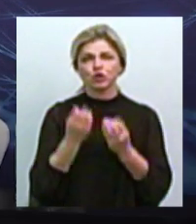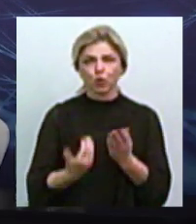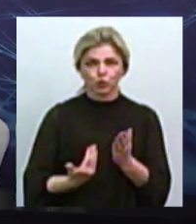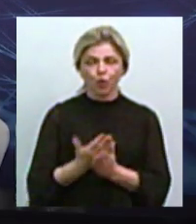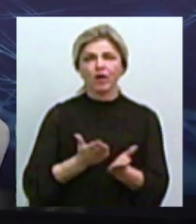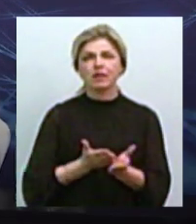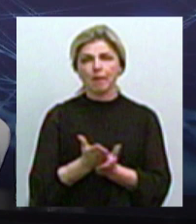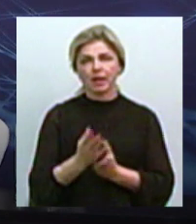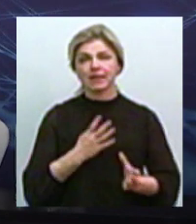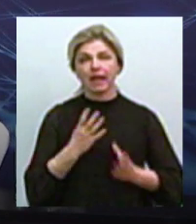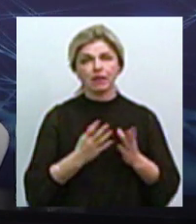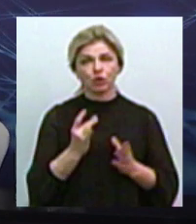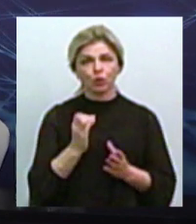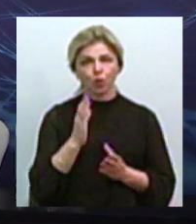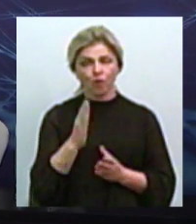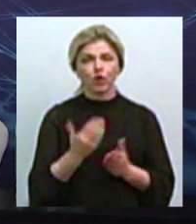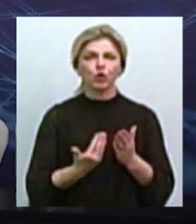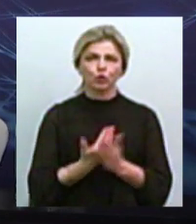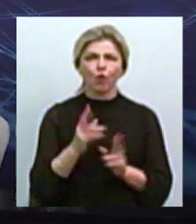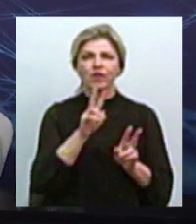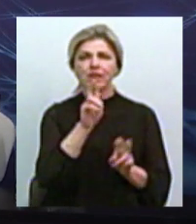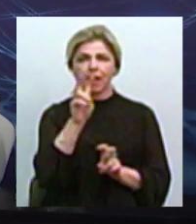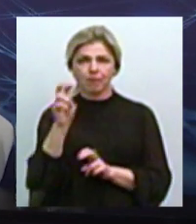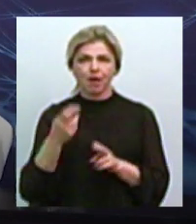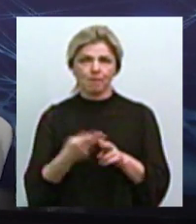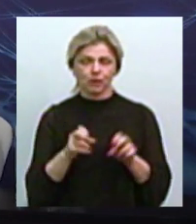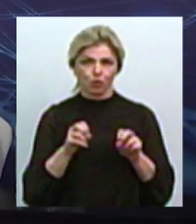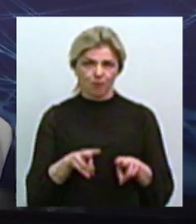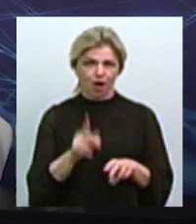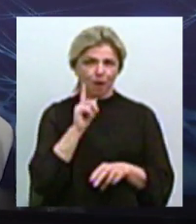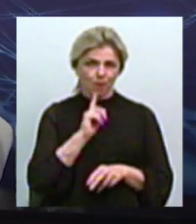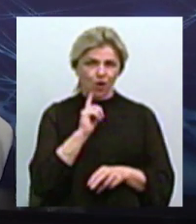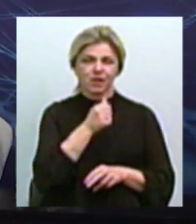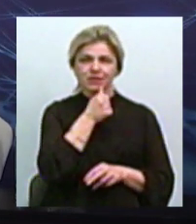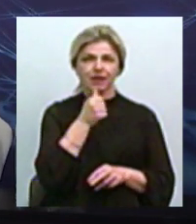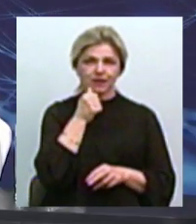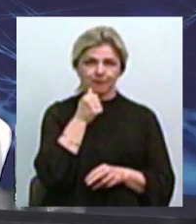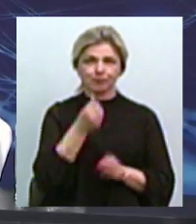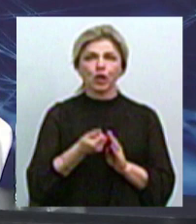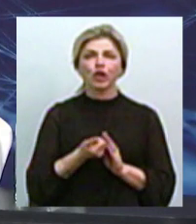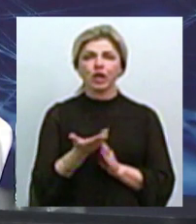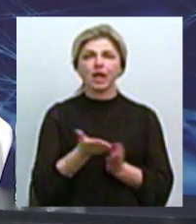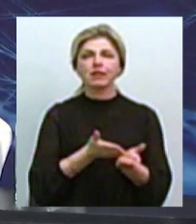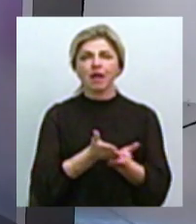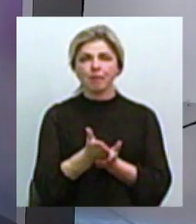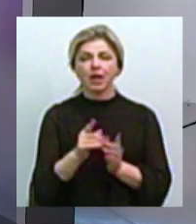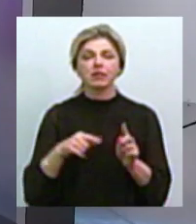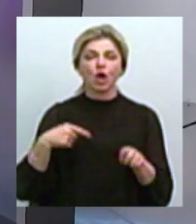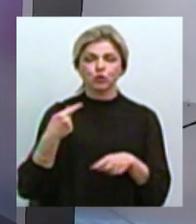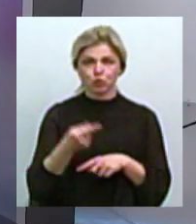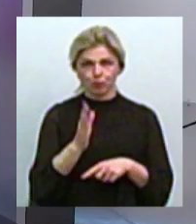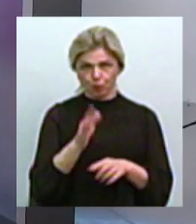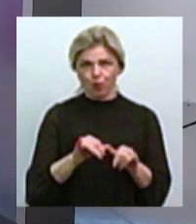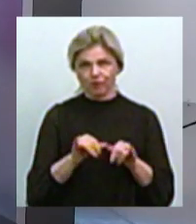направление тренингов с новым аспектом безопасности. Пока подержу в секрете. То кількість напрямків у наступному проекті буде